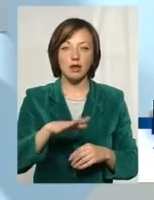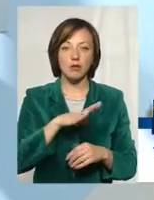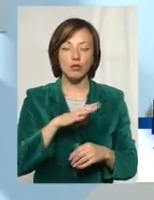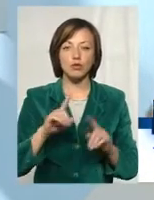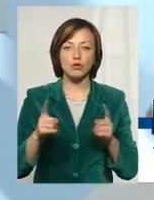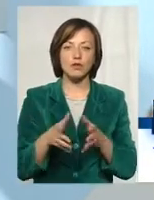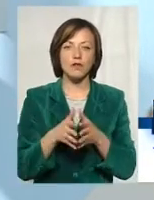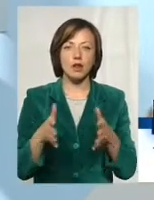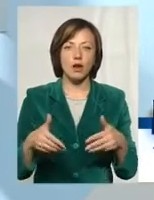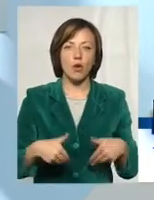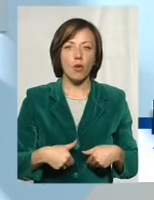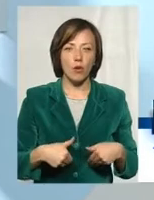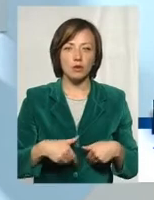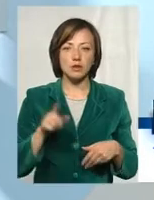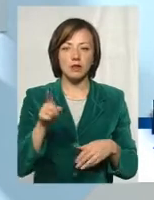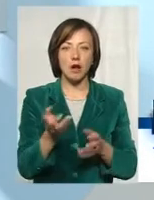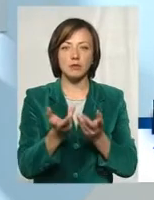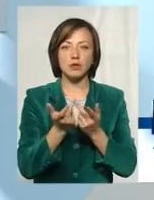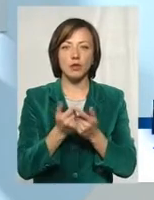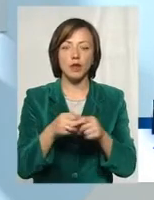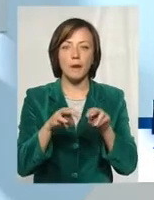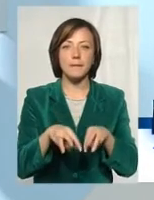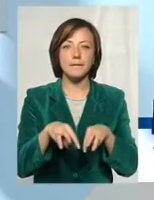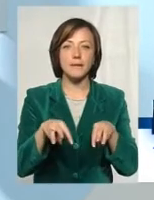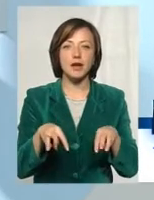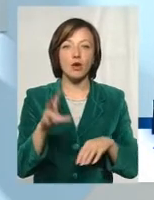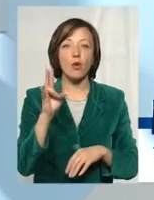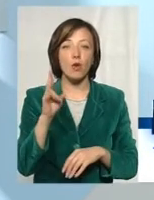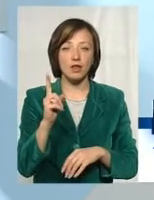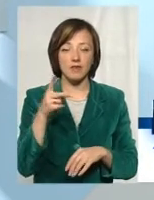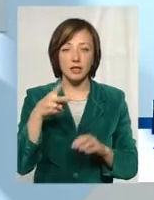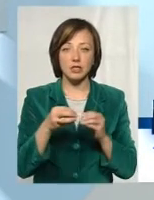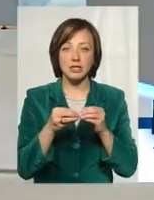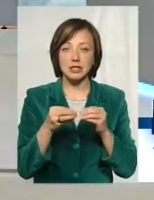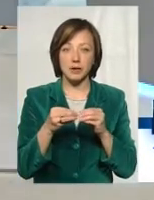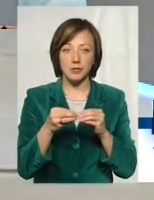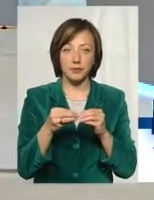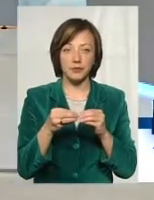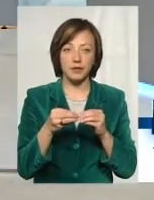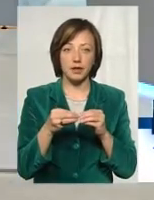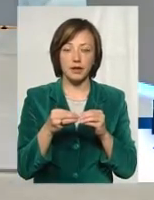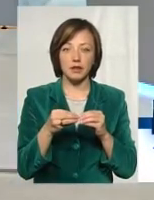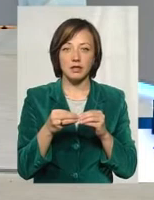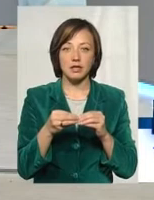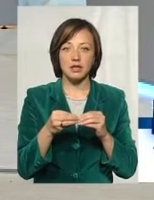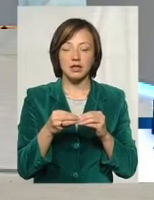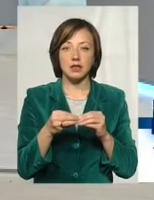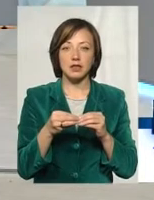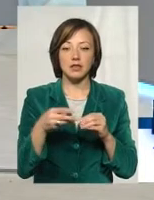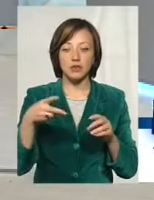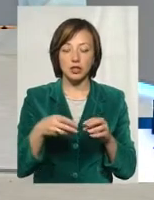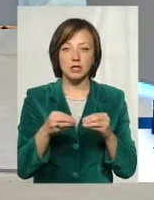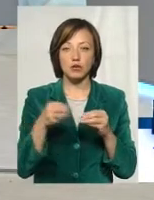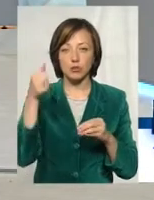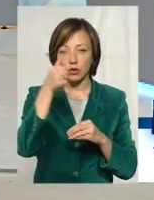дуже великий голод, і там нараховують мільйон, це в 2010, це навіть не 33-й рік, давно жив, а в 2010